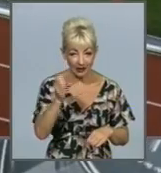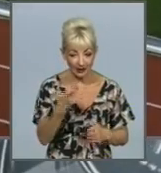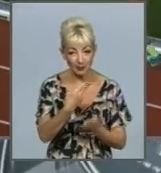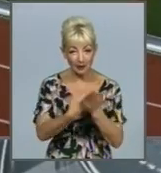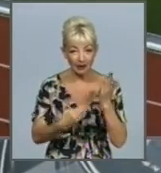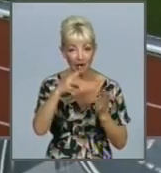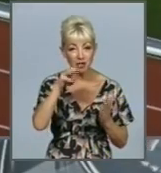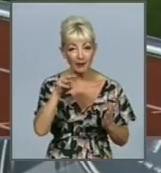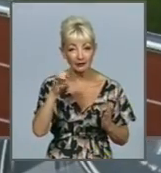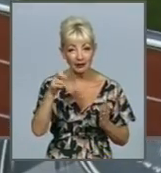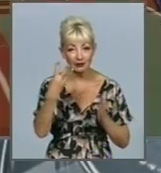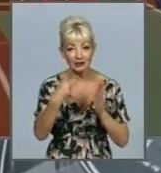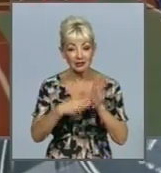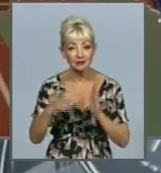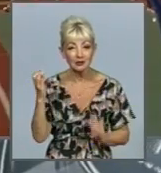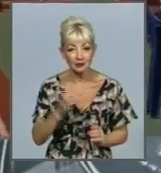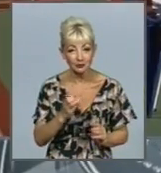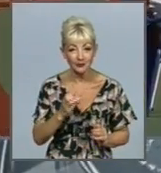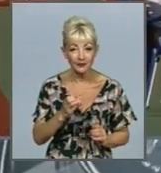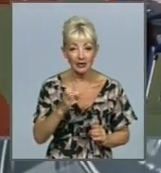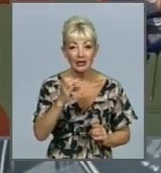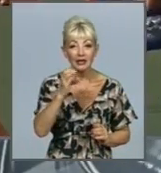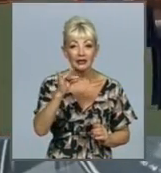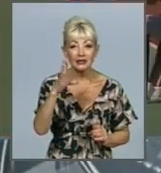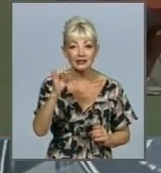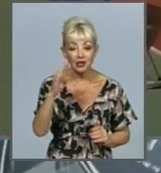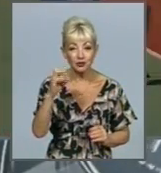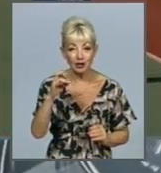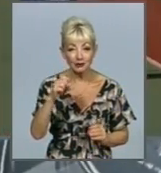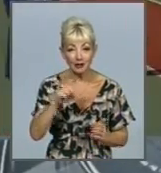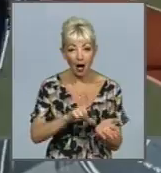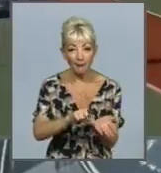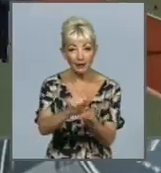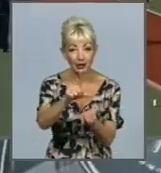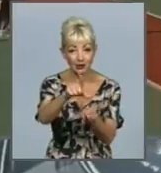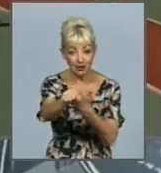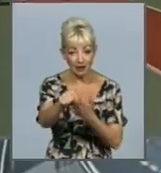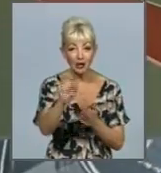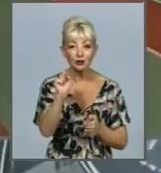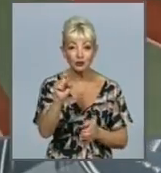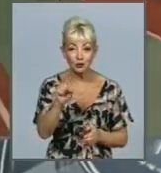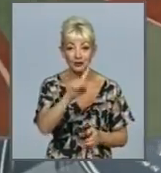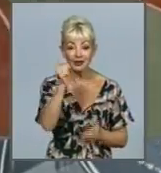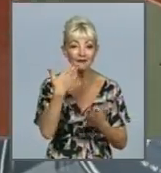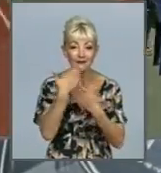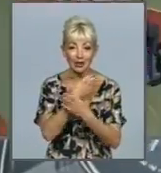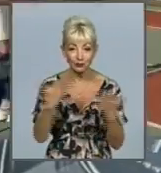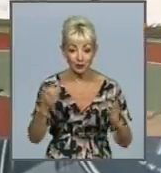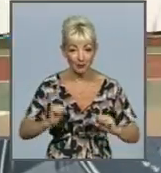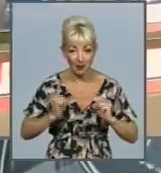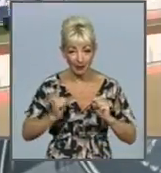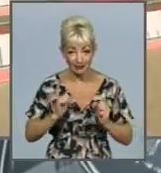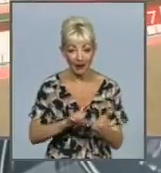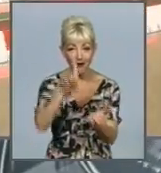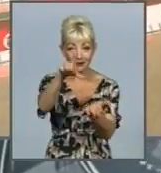Шматенко 37 секунд. Ярослав Исаченко первенствовал в прыжках в длину. Золото он выиграл в заключительном попытки, улетев